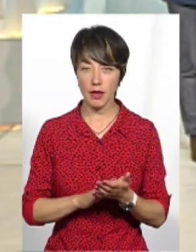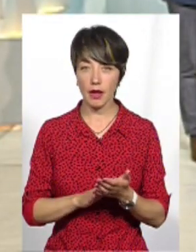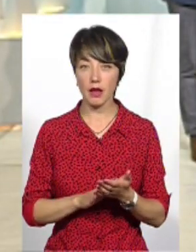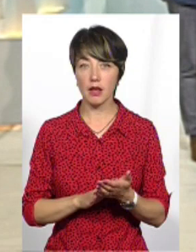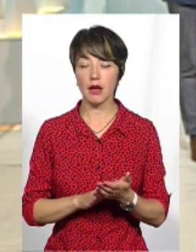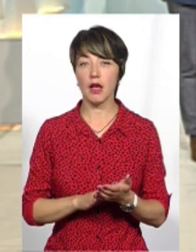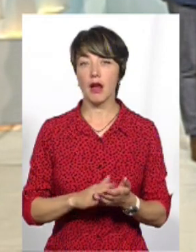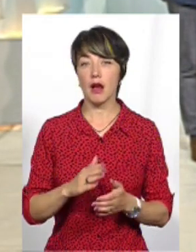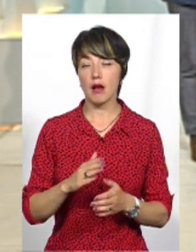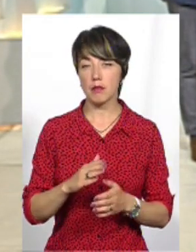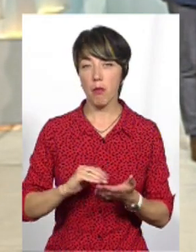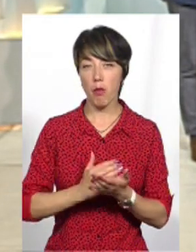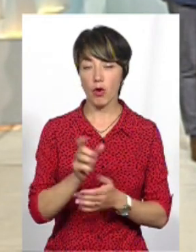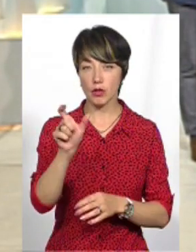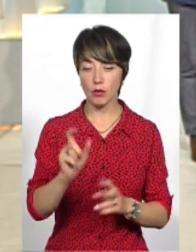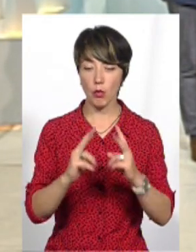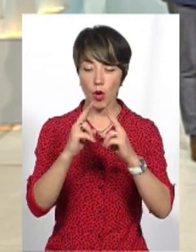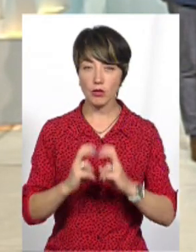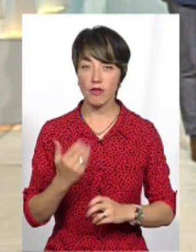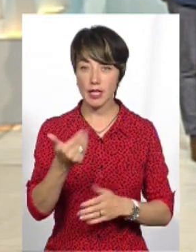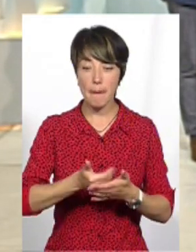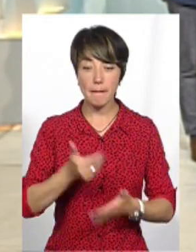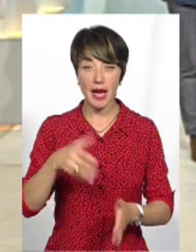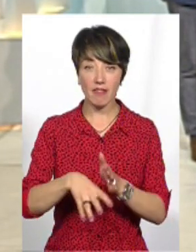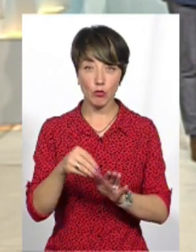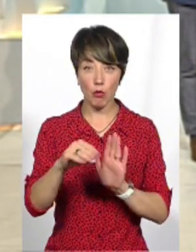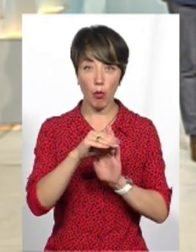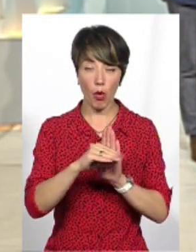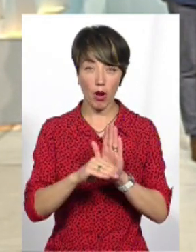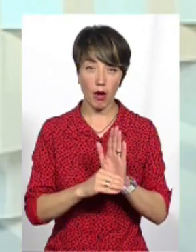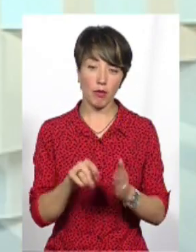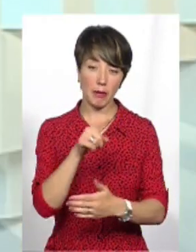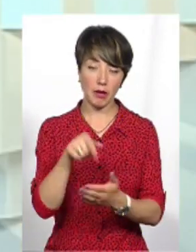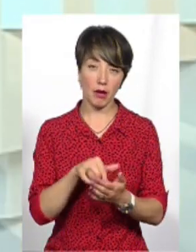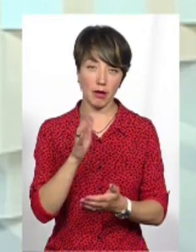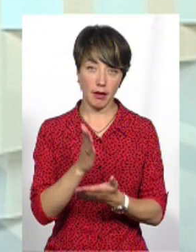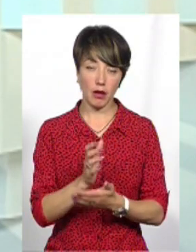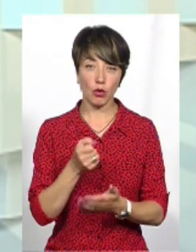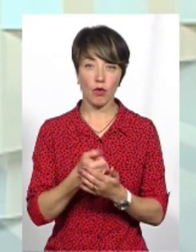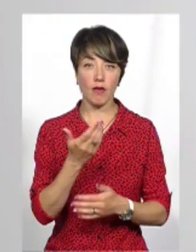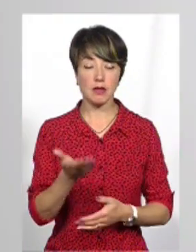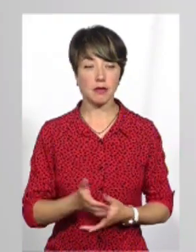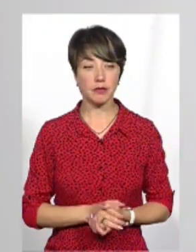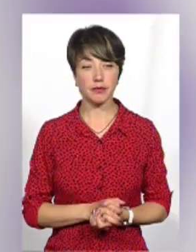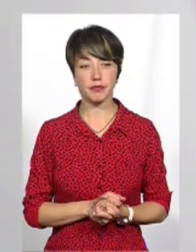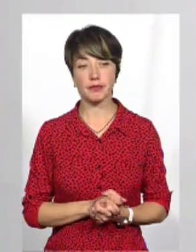політолог Олеся Посвістак проаналізувала вашу передвиборчу програму. Має до вас питання. Дивімось.